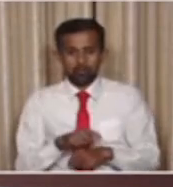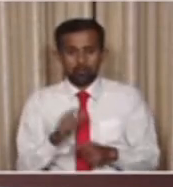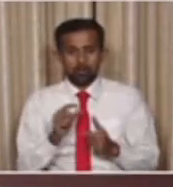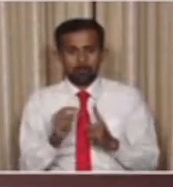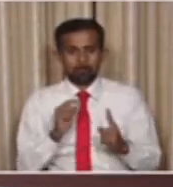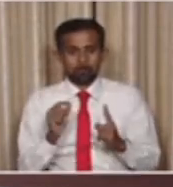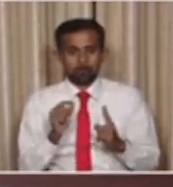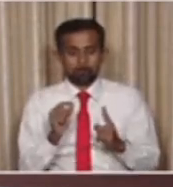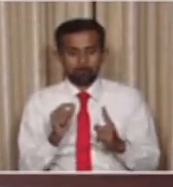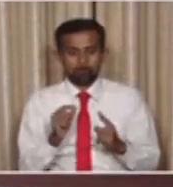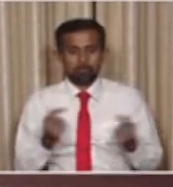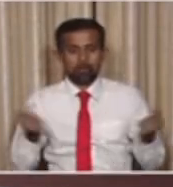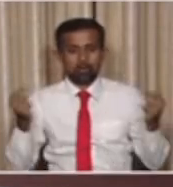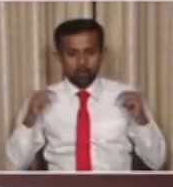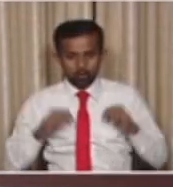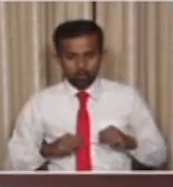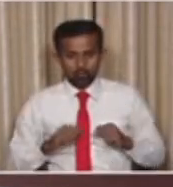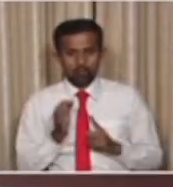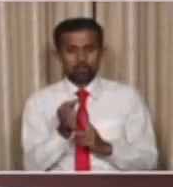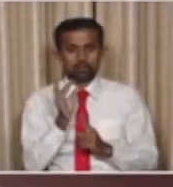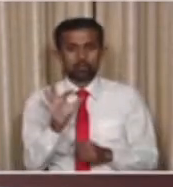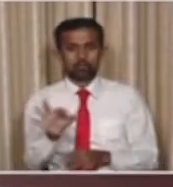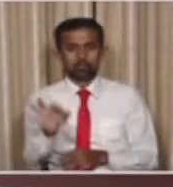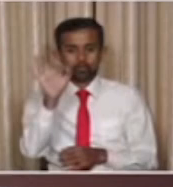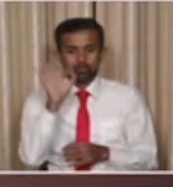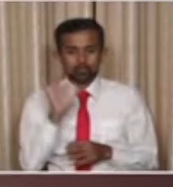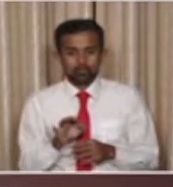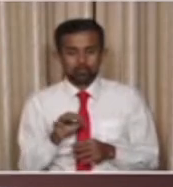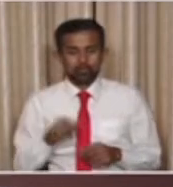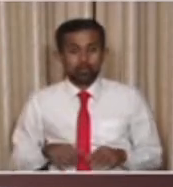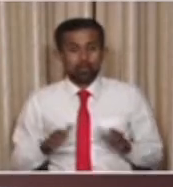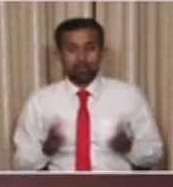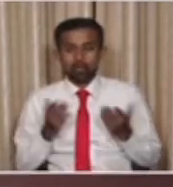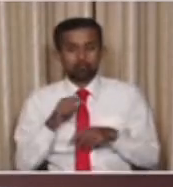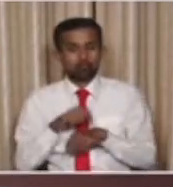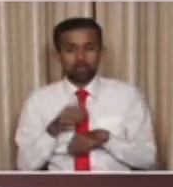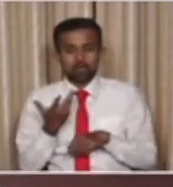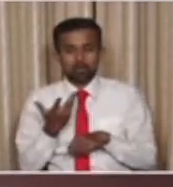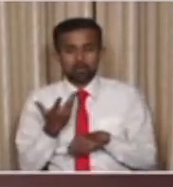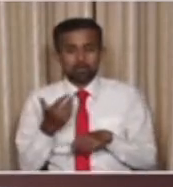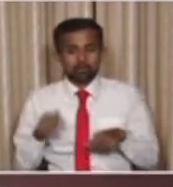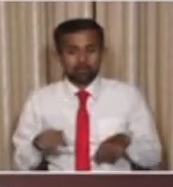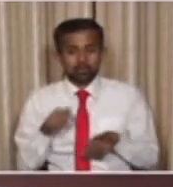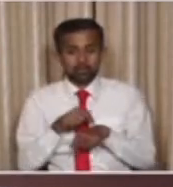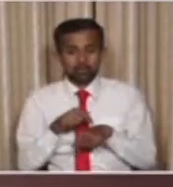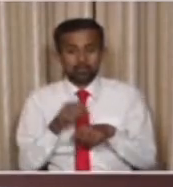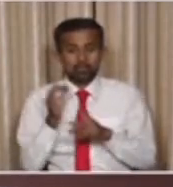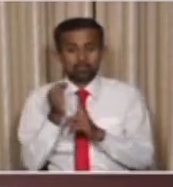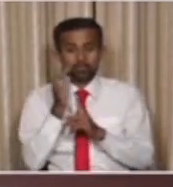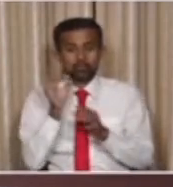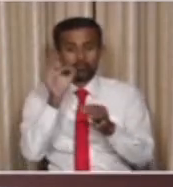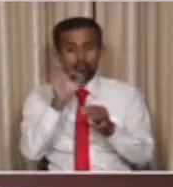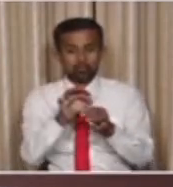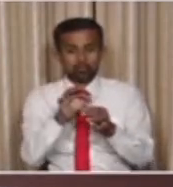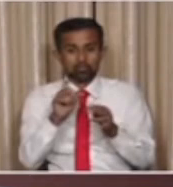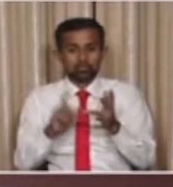මන්ත්‍රීවරු සභික මන්ත්‍රීවරු කැඳවලා ඒ වෙලාව සභාපතිවරු තෝරගන්න. දැන් තියෙන්නේ ආරම්භක අවස්ථාව නෙවෙයි. දැන් තියෙන්නේ සභාපතිවරේ පත්